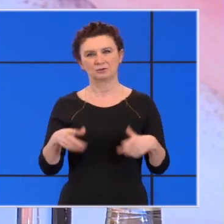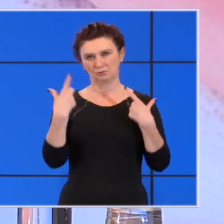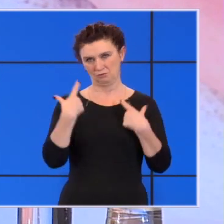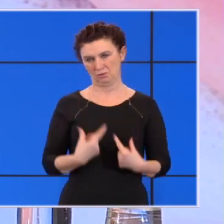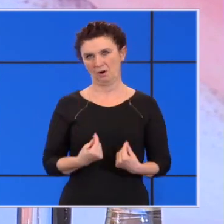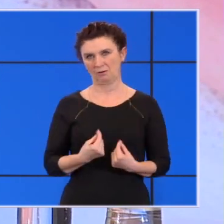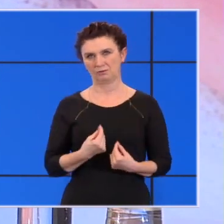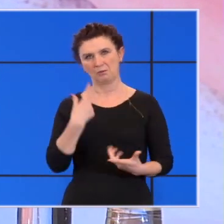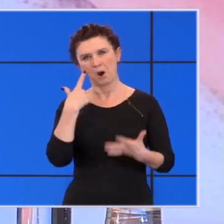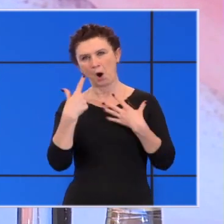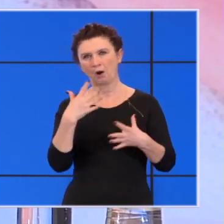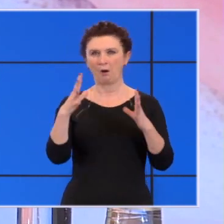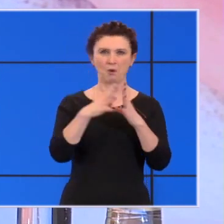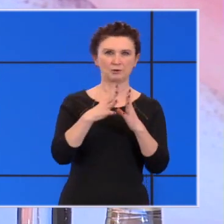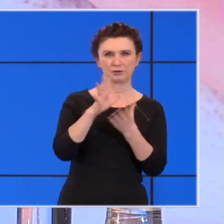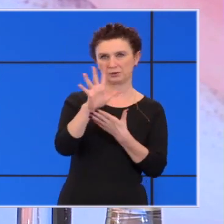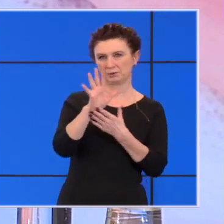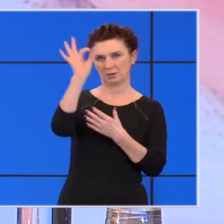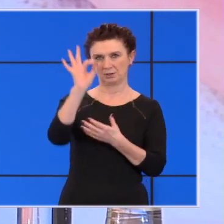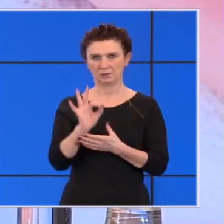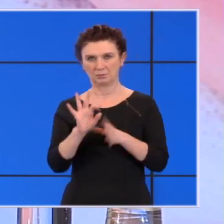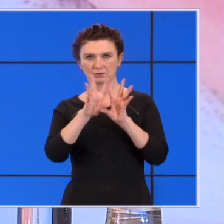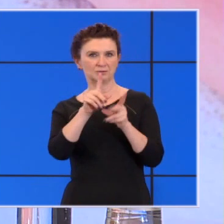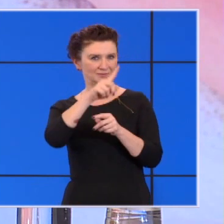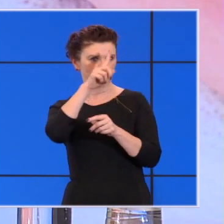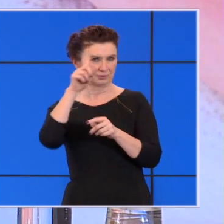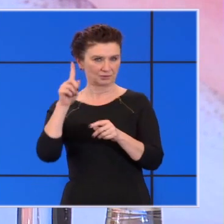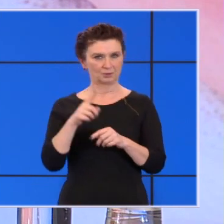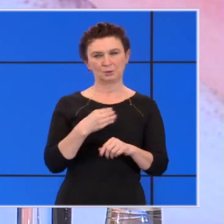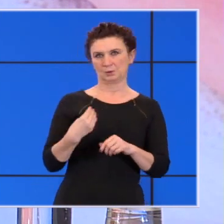10 do 15% populacji. W ustawie opisaliśmy